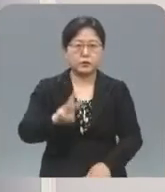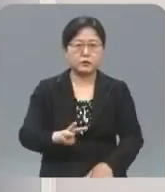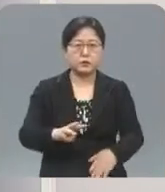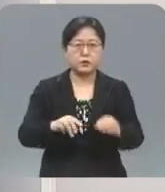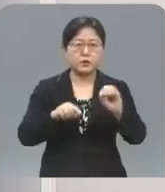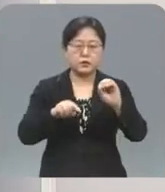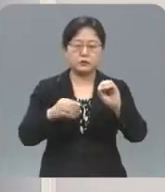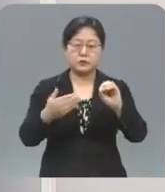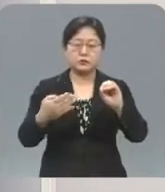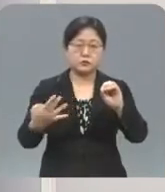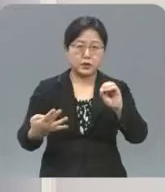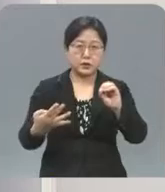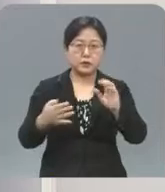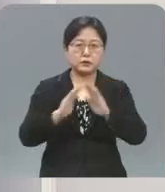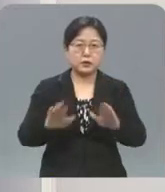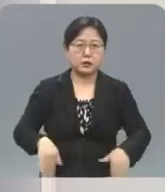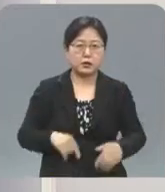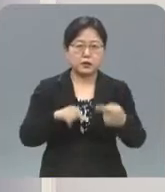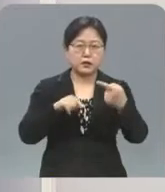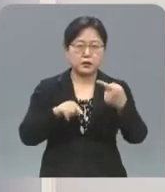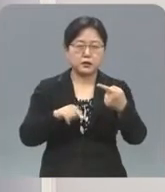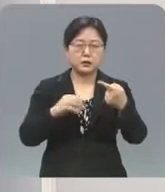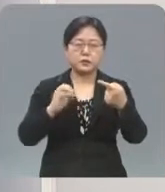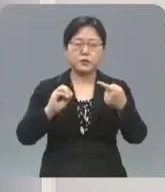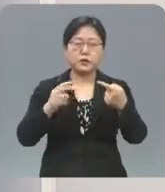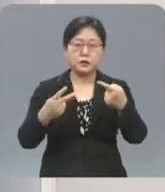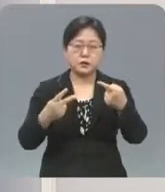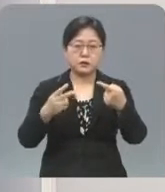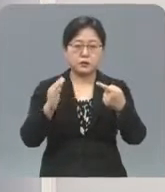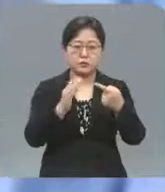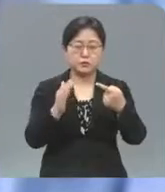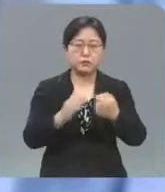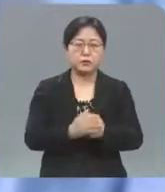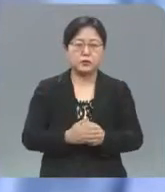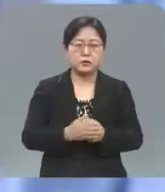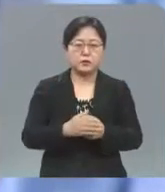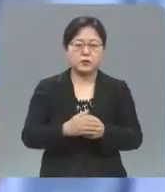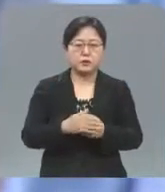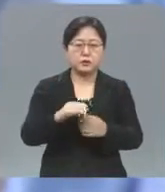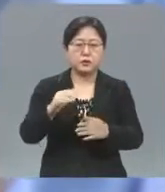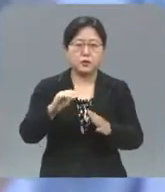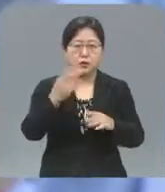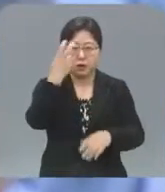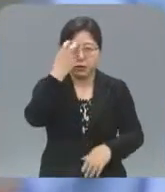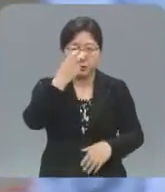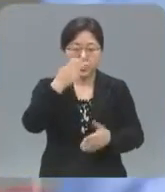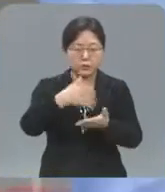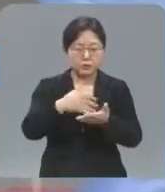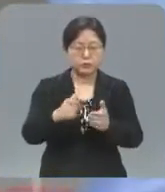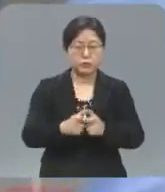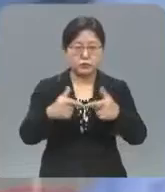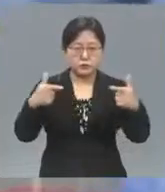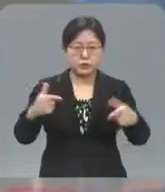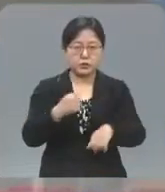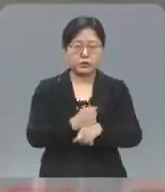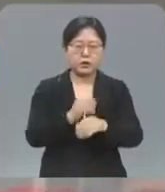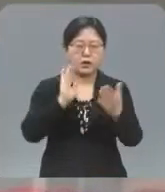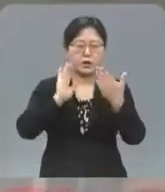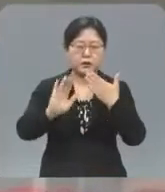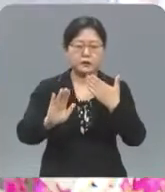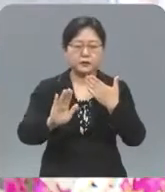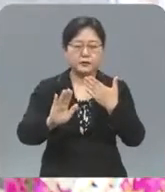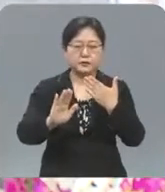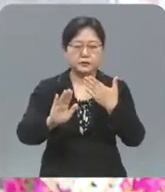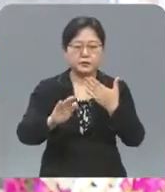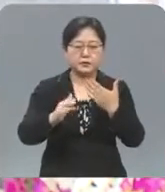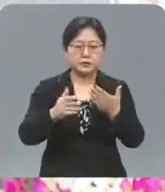광주가 0.94, 전남이 1.02를 기록했습니다. 여기에 따라서 우리 검사 범위도 확대하고 앞으로 이제